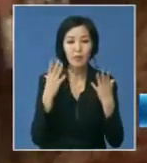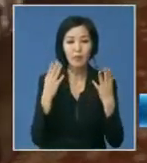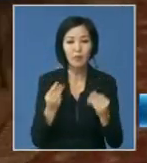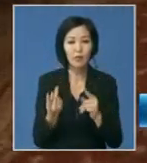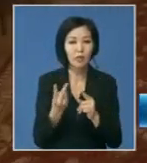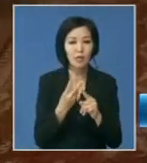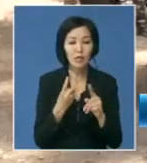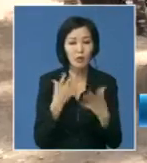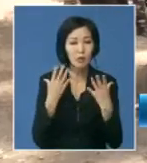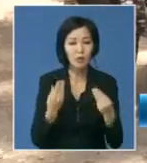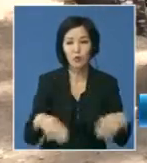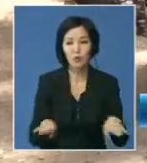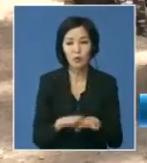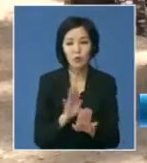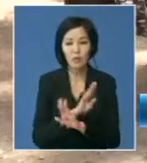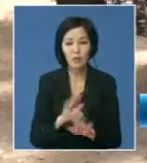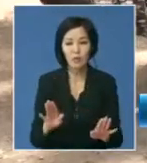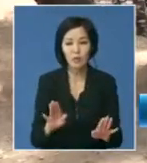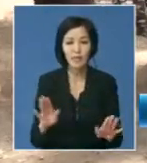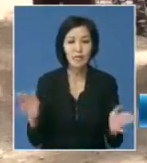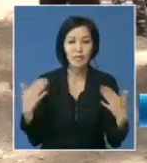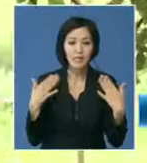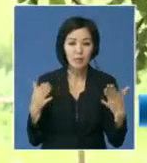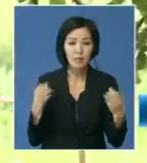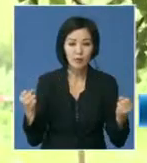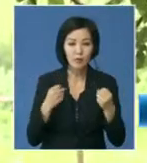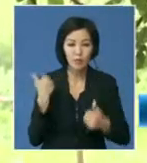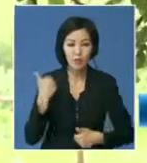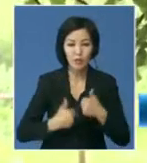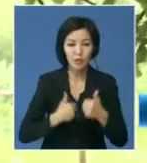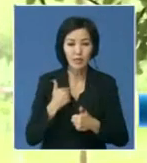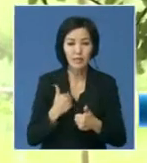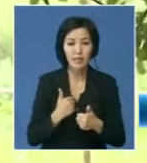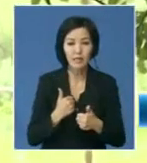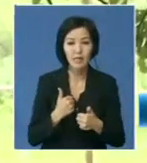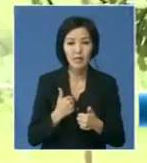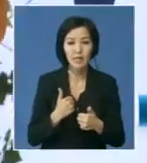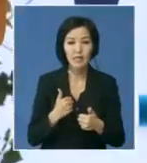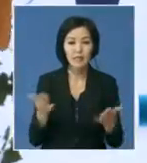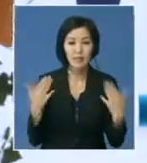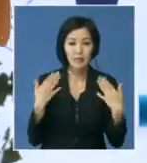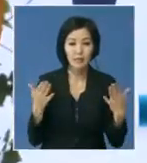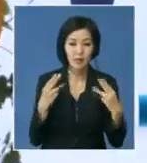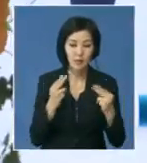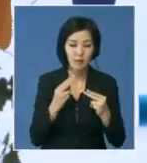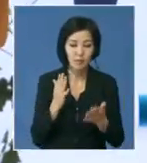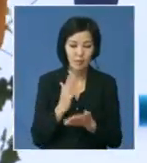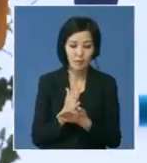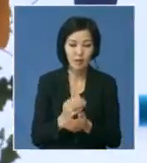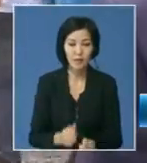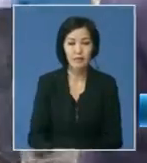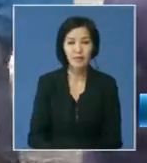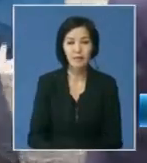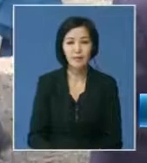екіншісіне ұқсамайды. Табиғат аясында көкке шығу, спорттық жарыстар ұйымдастырып, оймен қатар бой сергітуге де жұмыс жасап жатырмыз, дейді